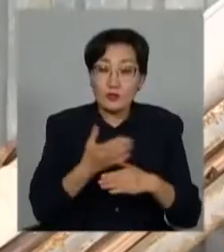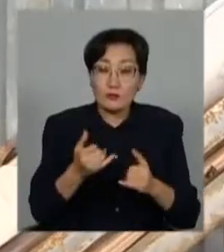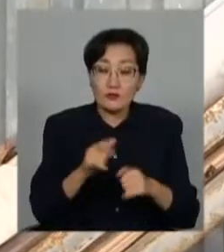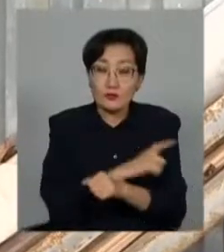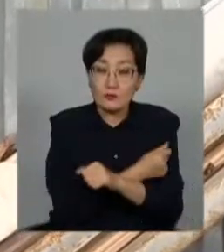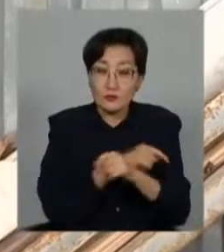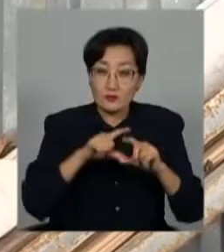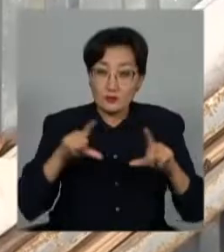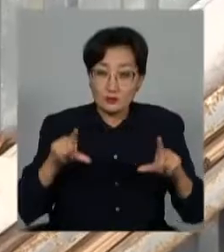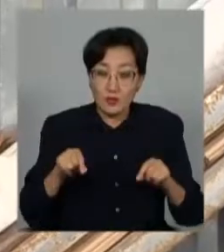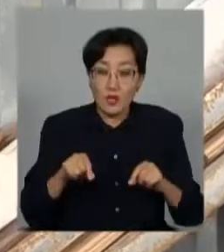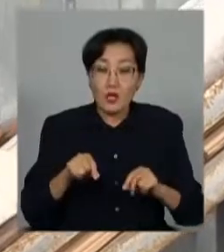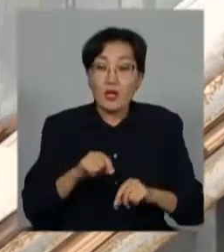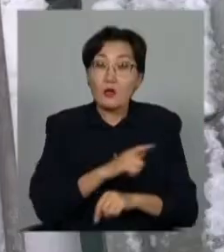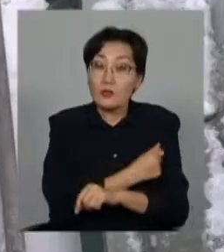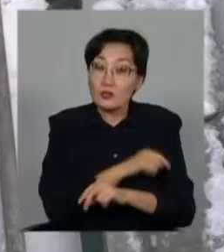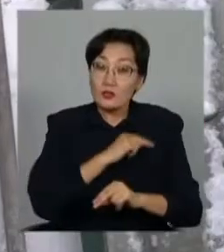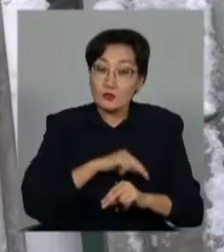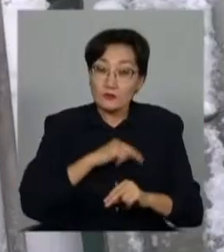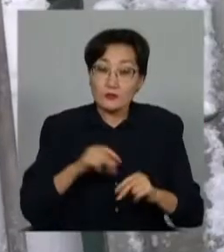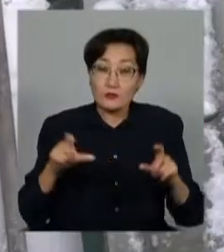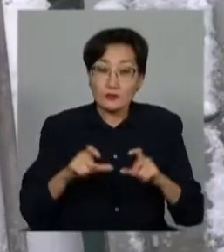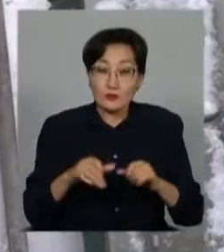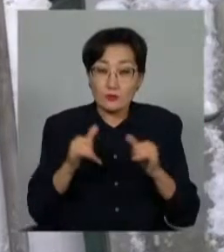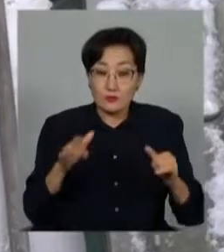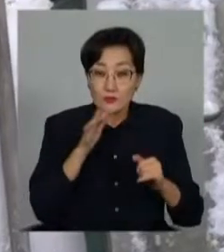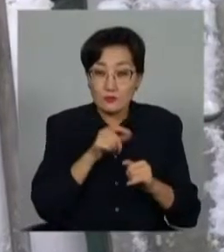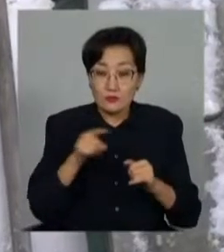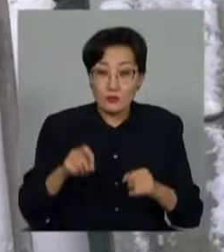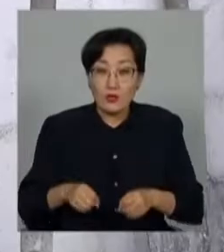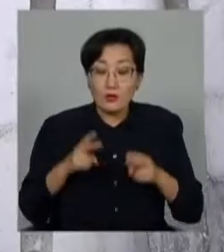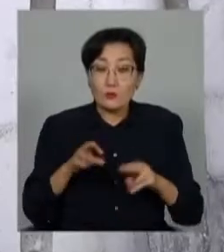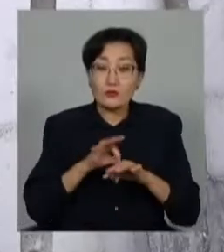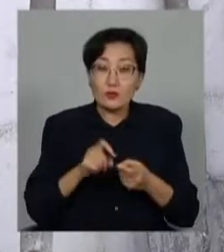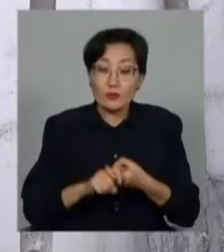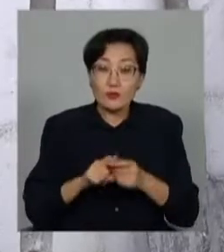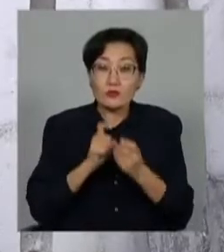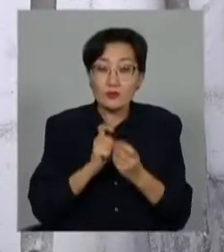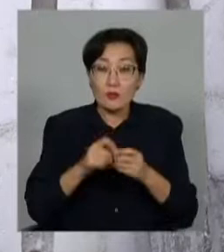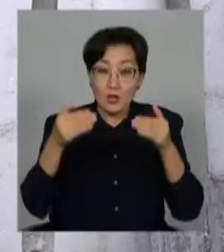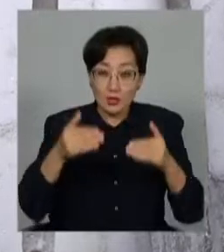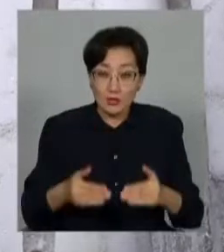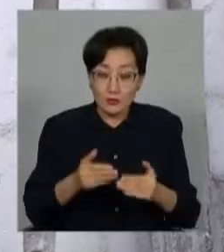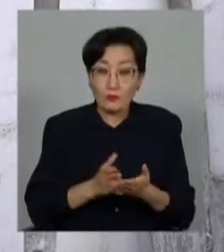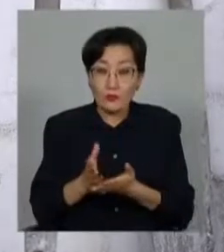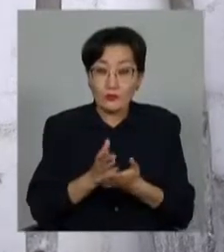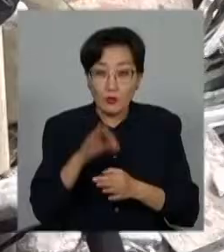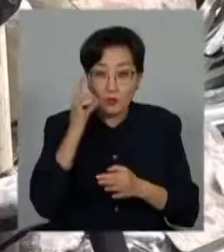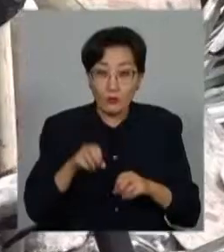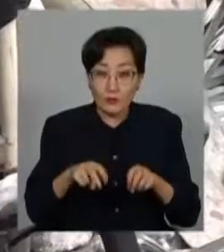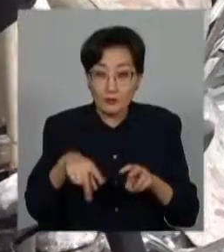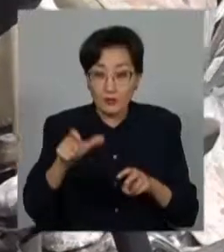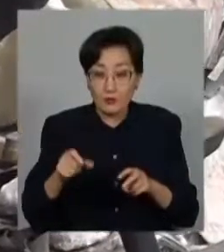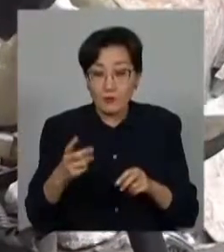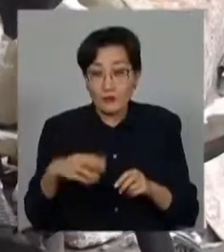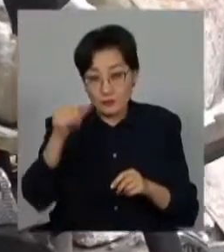ауруханасында физиотерапевт дәрігер болып жұмыс істейді. Елде карантин өршіп тұрған кезде қауіпті дертпен күресте алдыңғы шепте жүрген білікті маман. Бірнеше